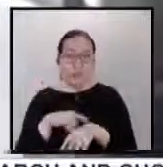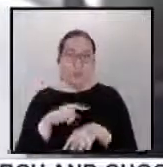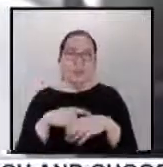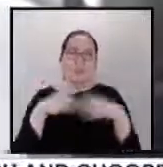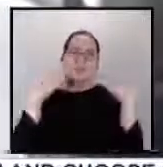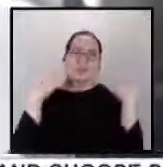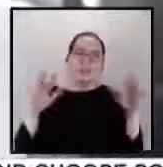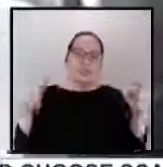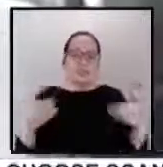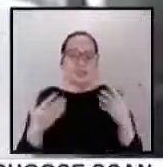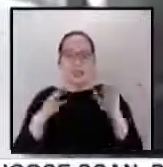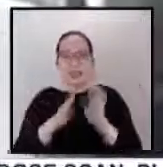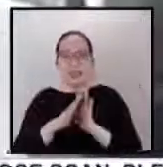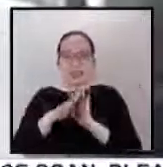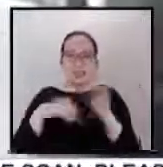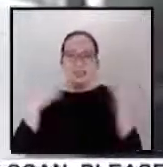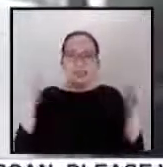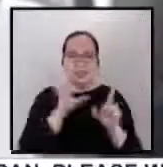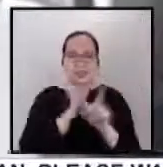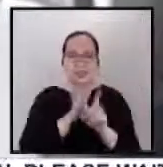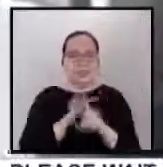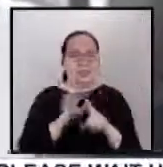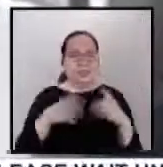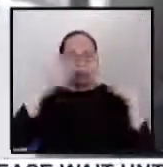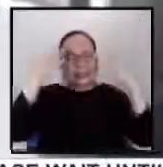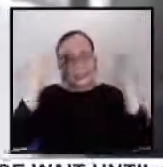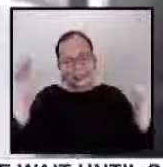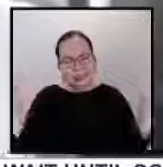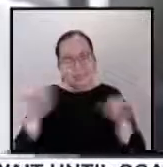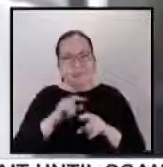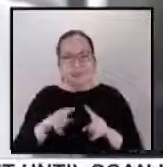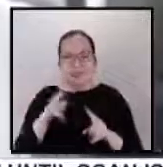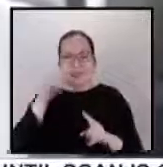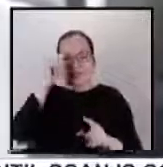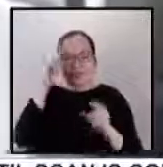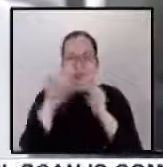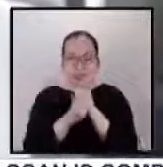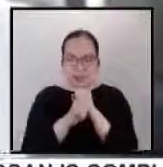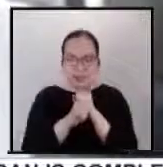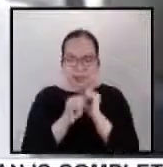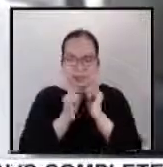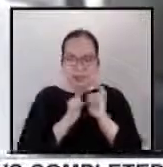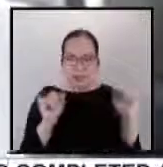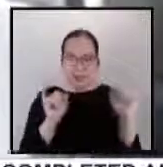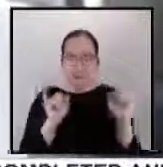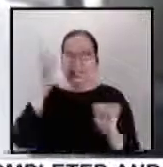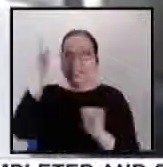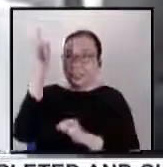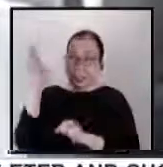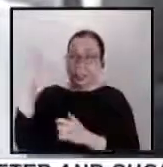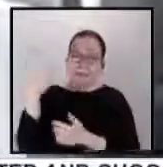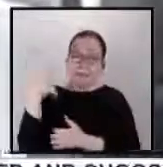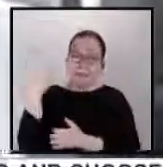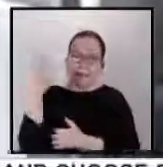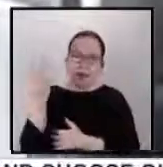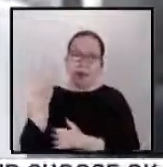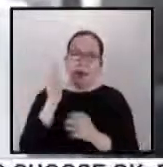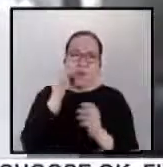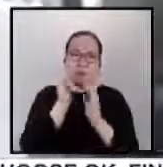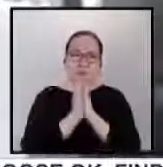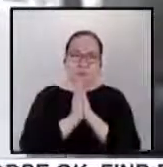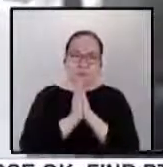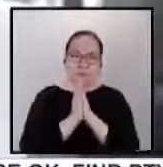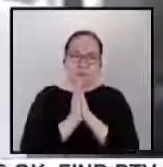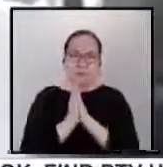na naman haharapin. Pero ang alam ko ay may Panginoon tayo na nadadasalan upang